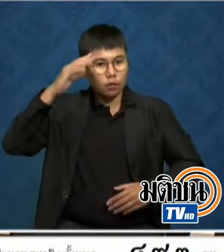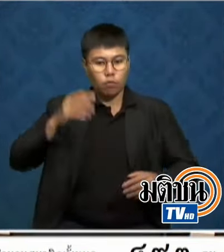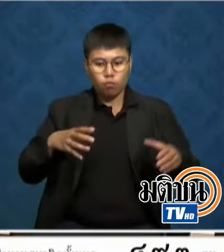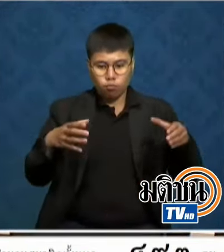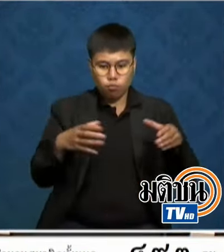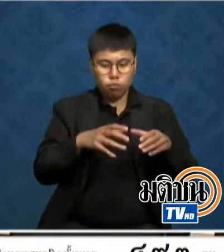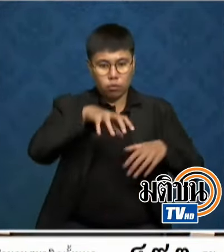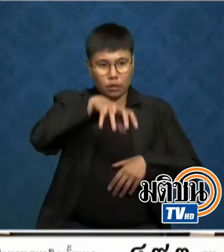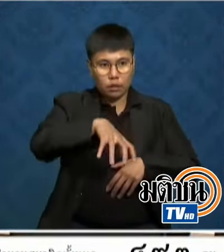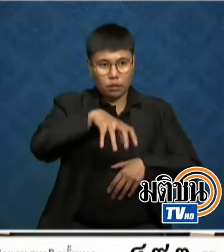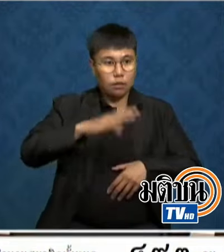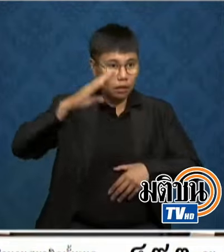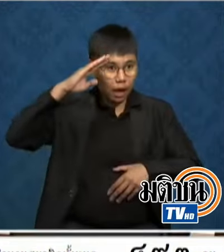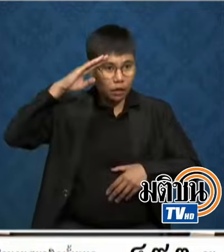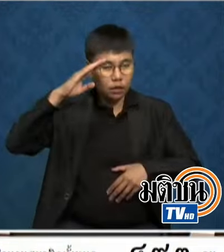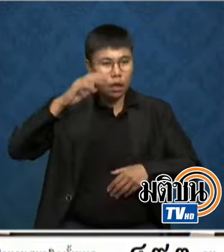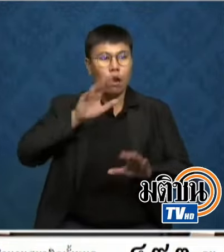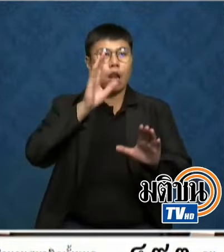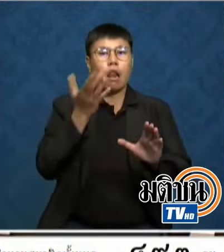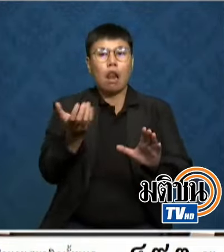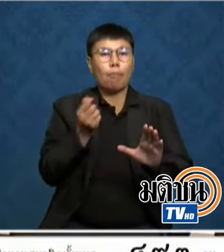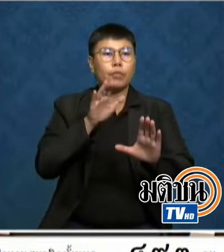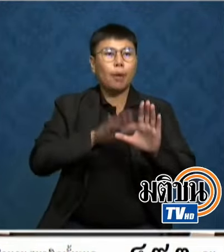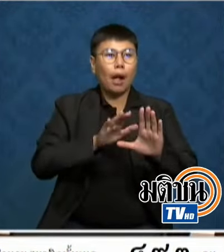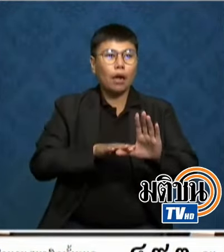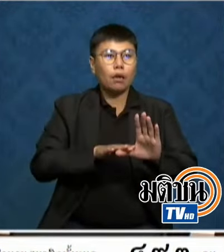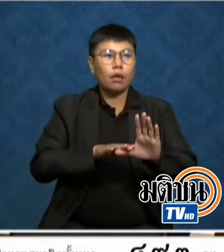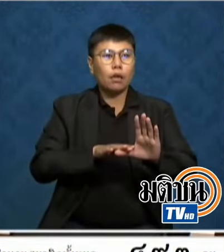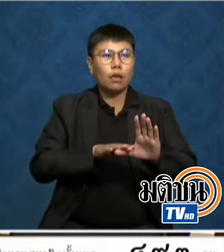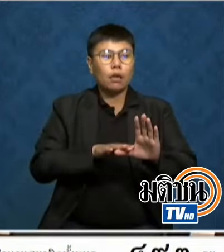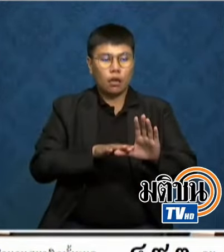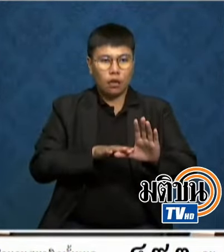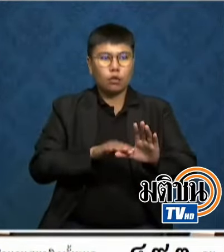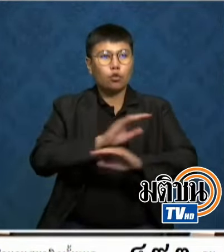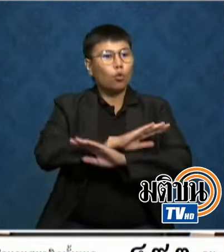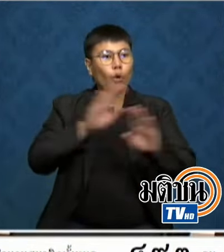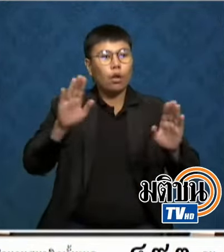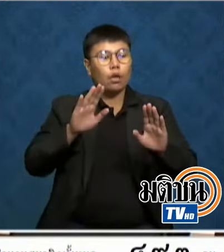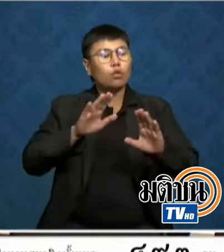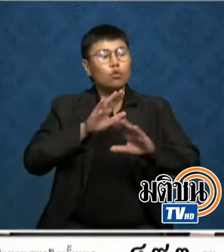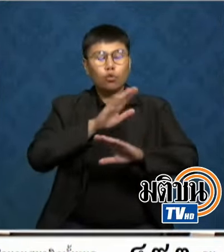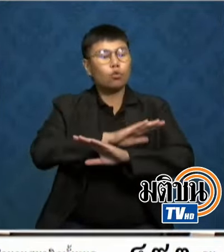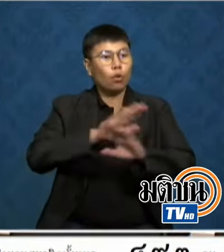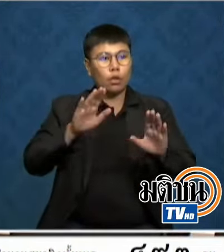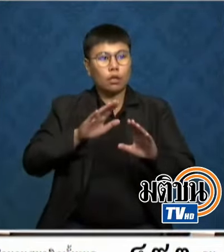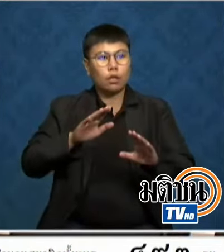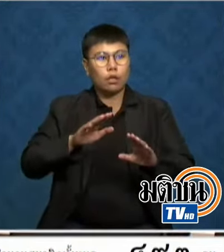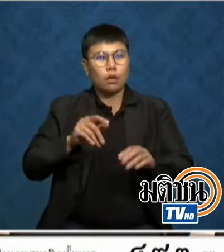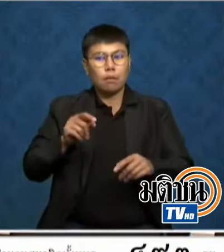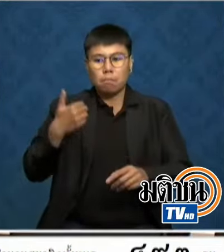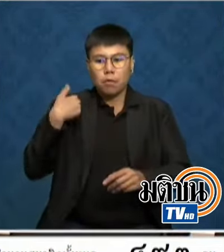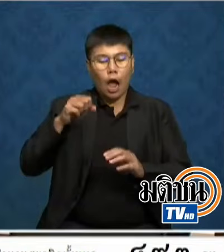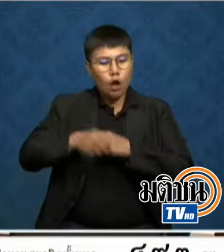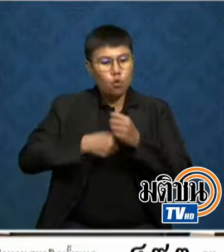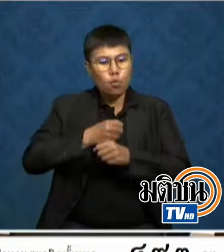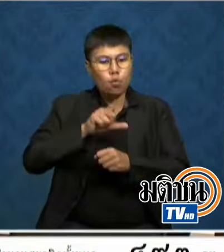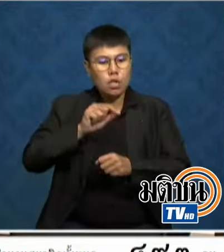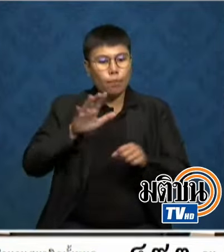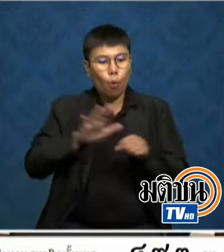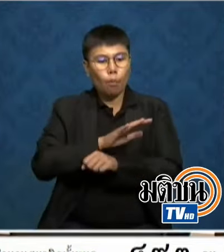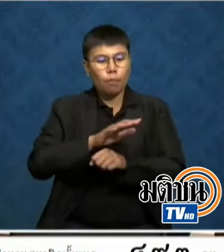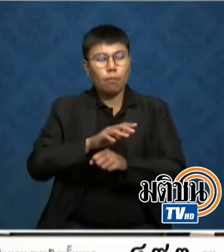ารแล้วโครงการรับสมัครทหารแบบสมัครใจยกเลิกการเกณฑ์ทหารของรัฐบาลชุดนี้มันจ